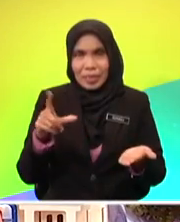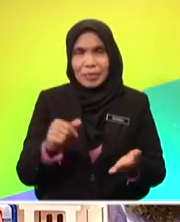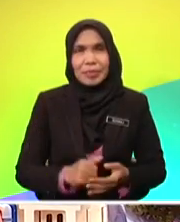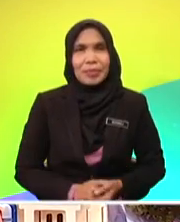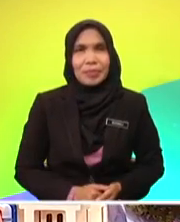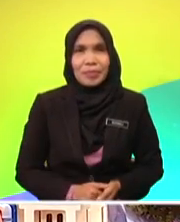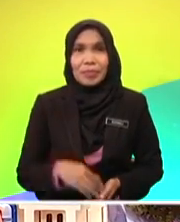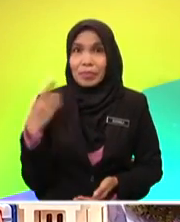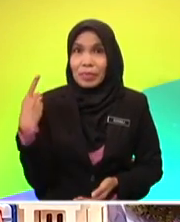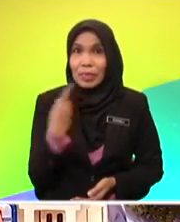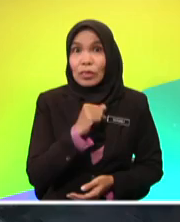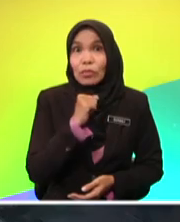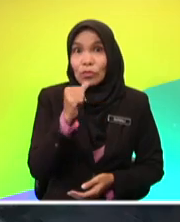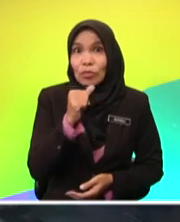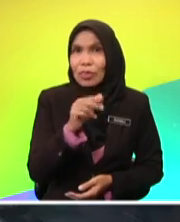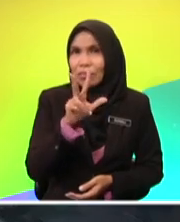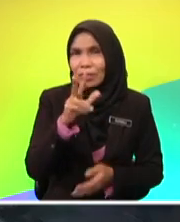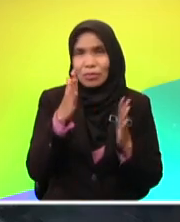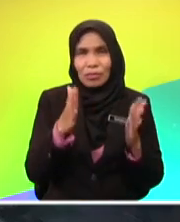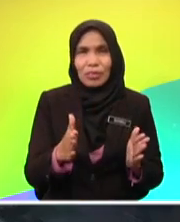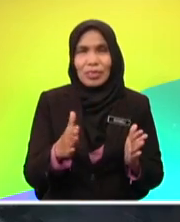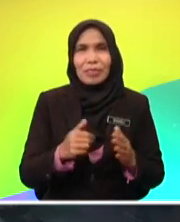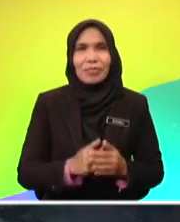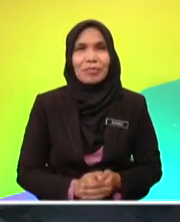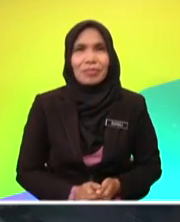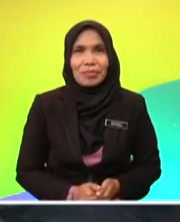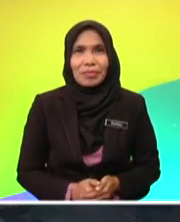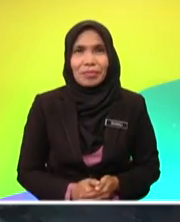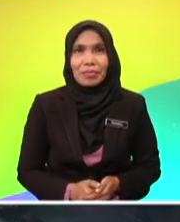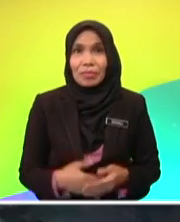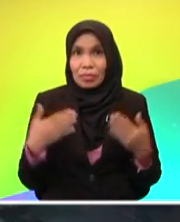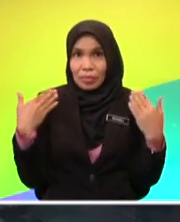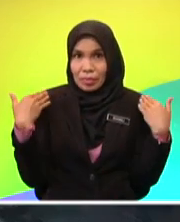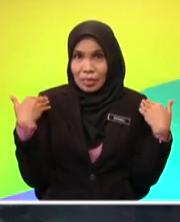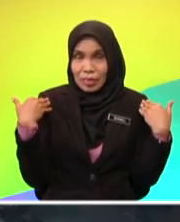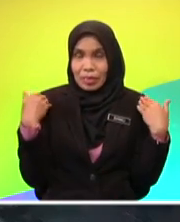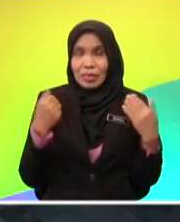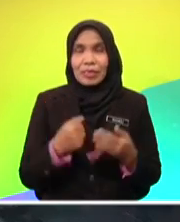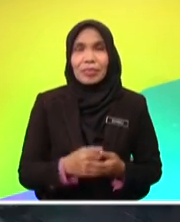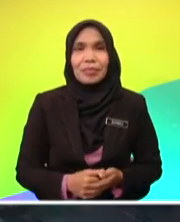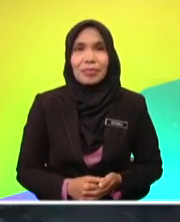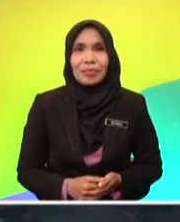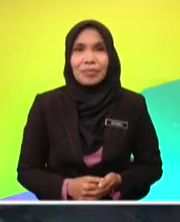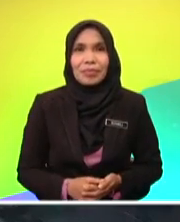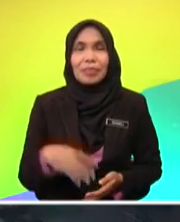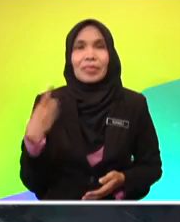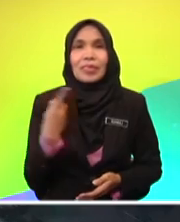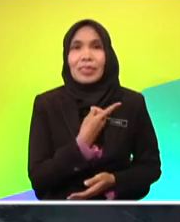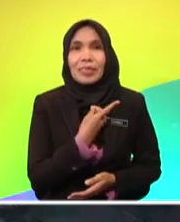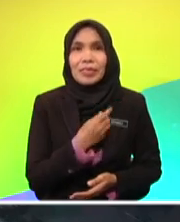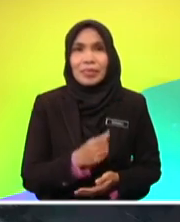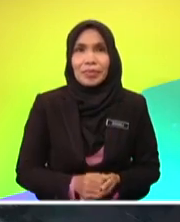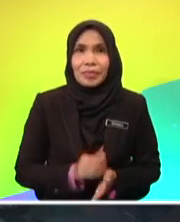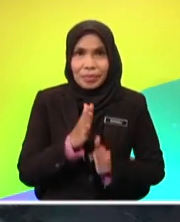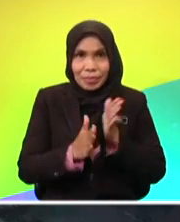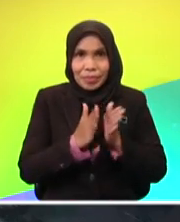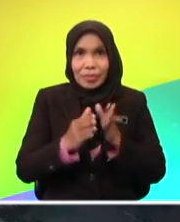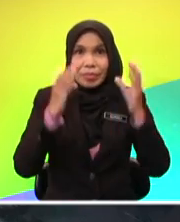tidak bertiga sahaja dalam studio ini. Pastinya untuk slot pendidikan khas ini, kita akan ditemani dengan